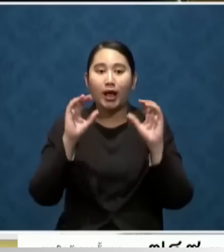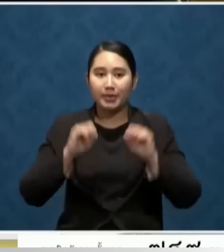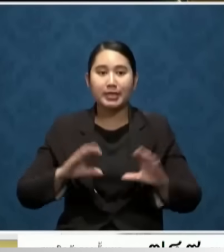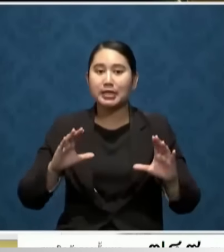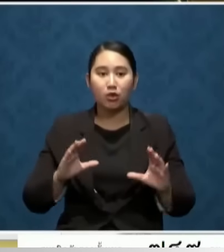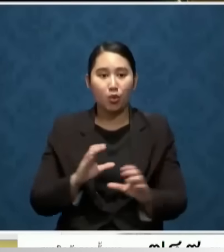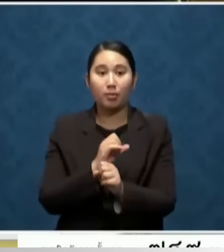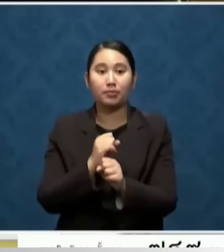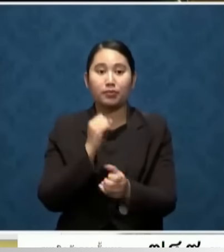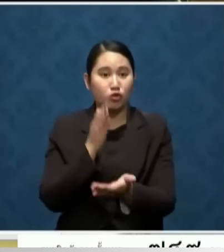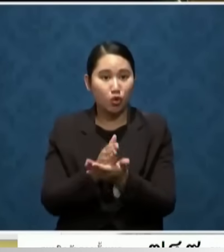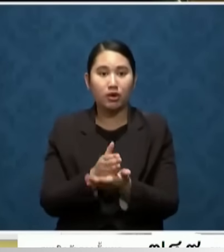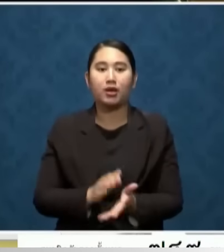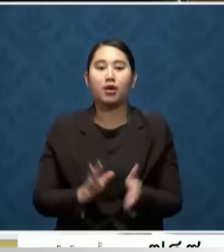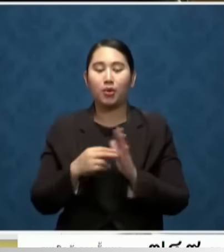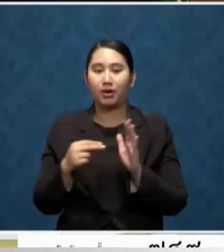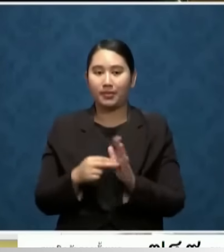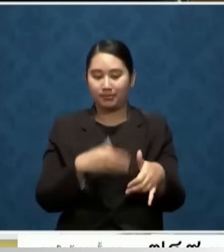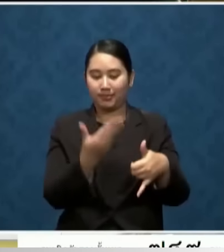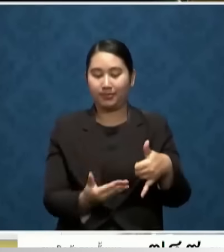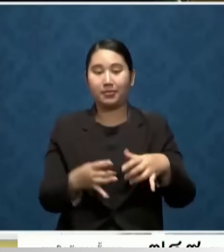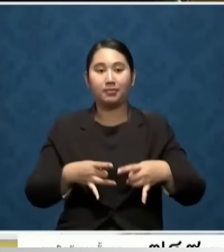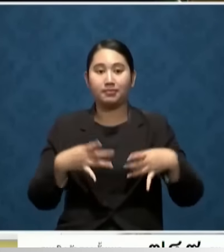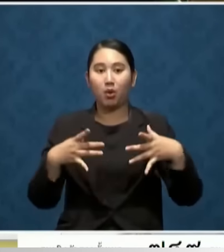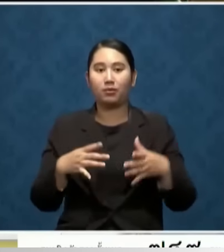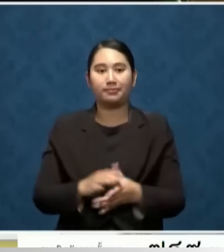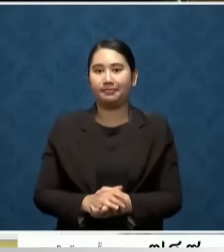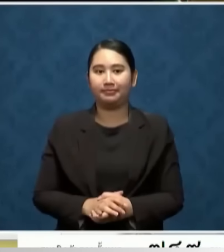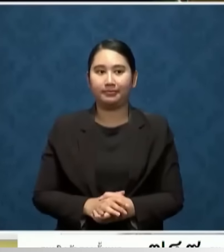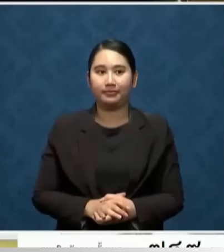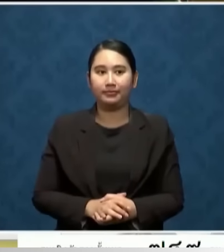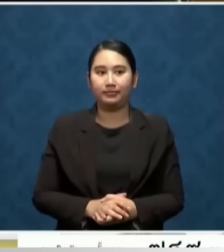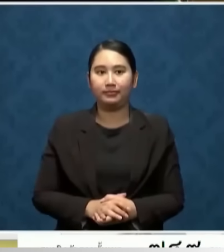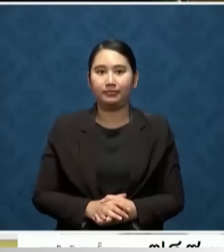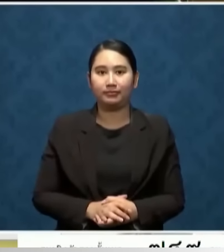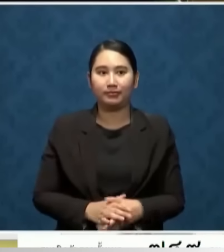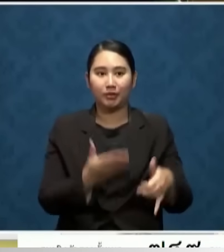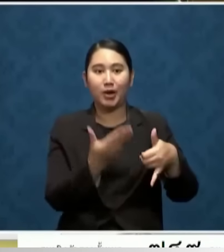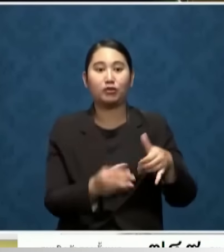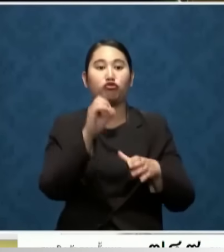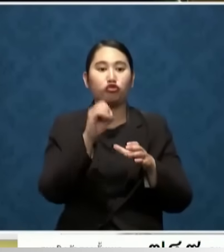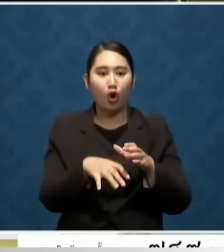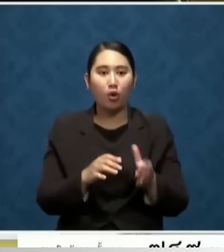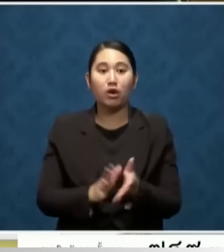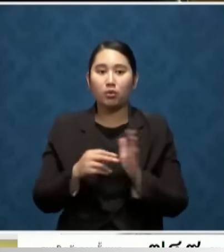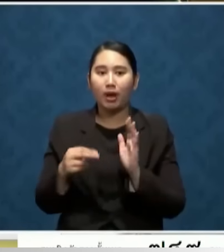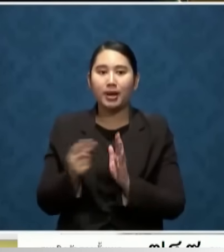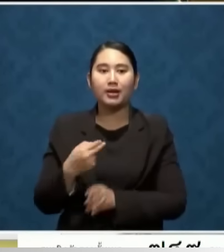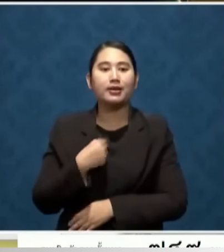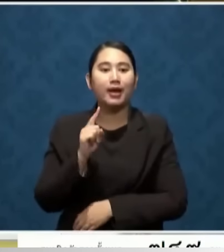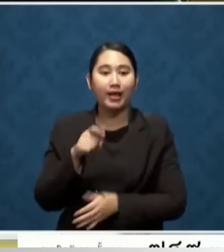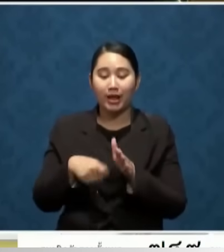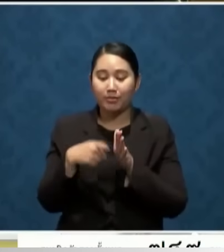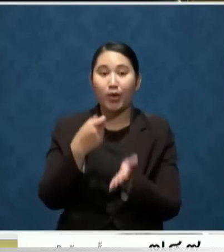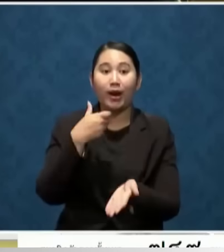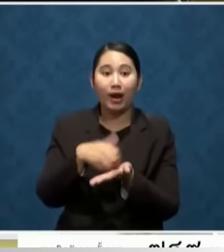นอชื่อขาดคุณสมบัติและมีลักษณะต้องห้าม ด้วยเหตุผลและข้อเท็จจริงดังกล่าวนี้นะครับท่านประธ